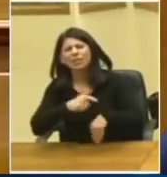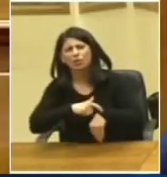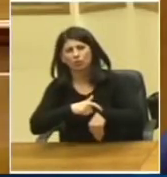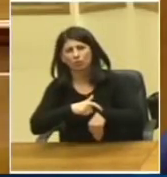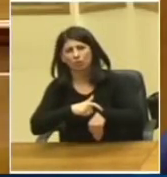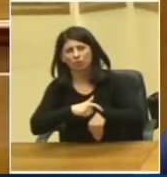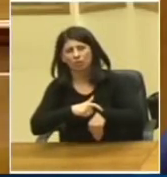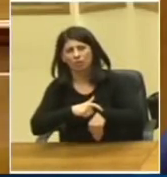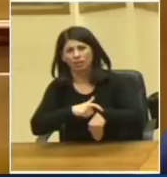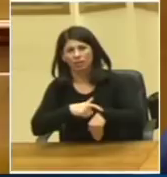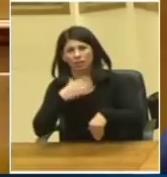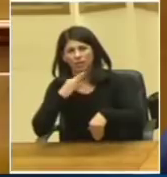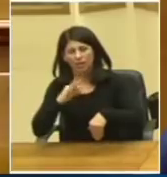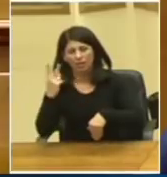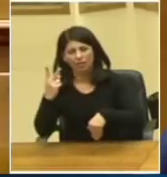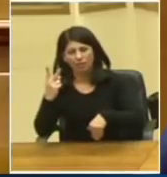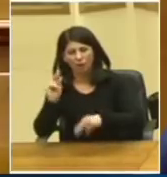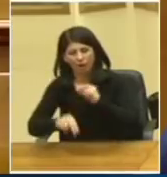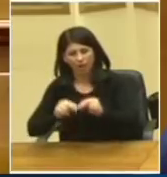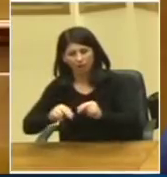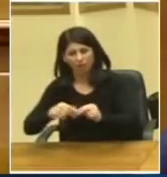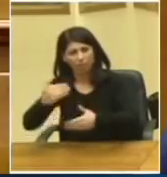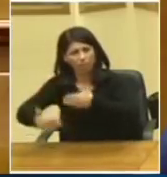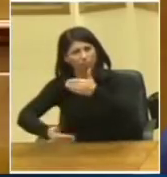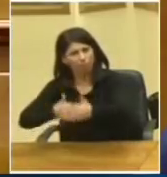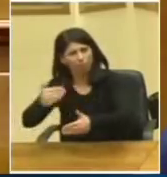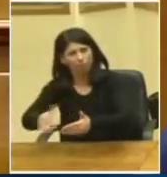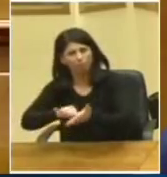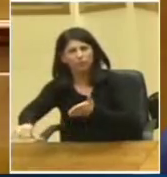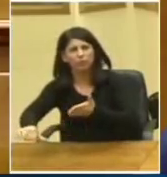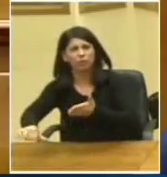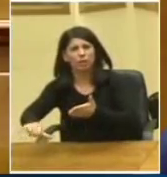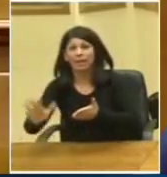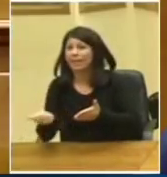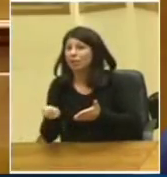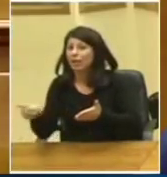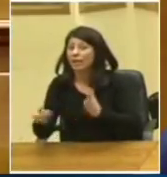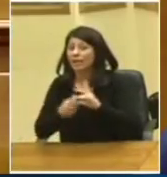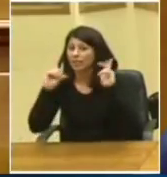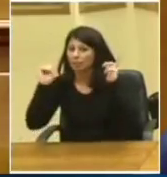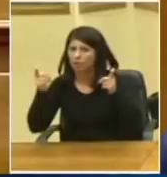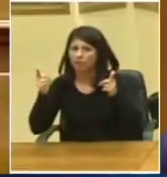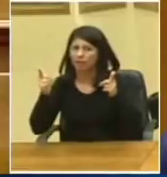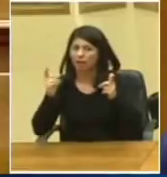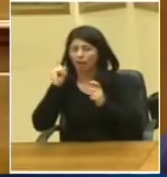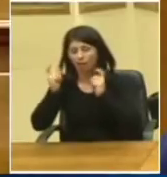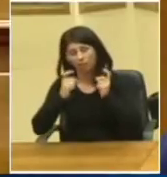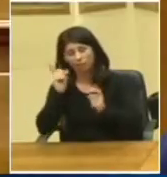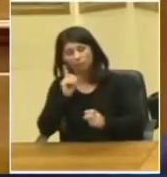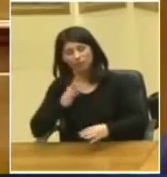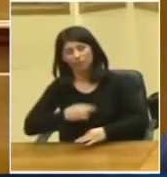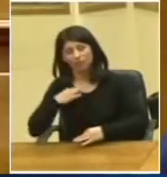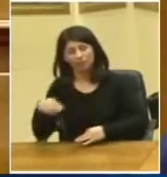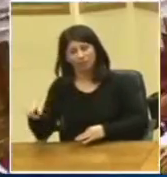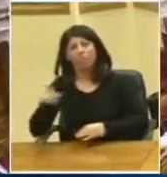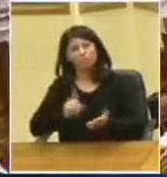γίνουν δύο απανωτές εκλογικές αναμετρήσεις. Γιατί λοιπόν το έκανε αυτό η Νέα Δημοκρατία? ένα ερώτημα, κυρίε και κύριοι συνάδελφοι, το οποίο